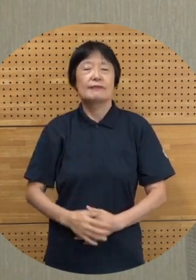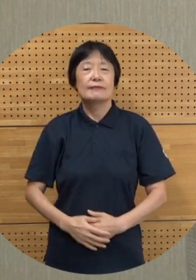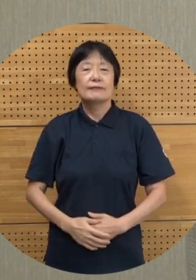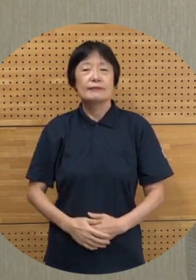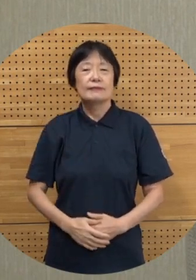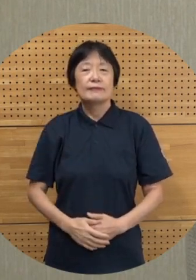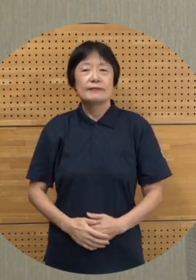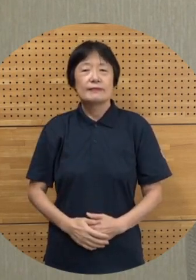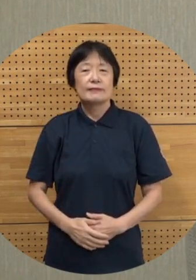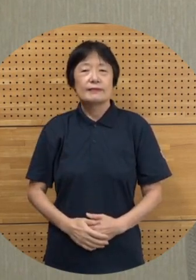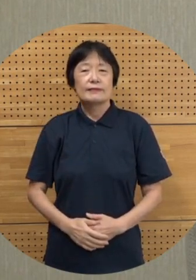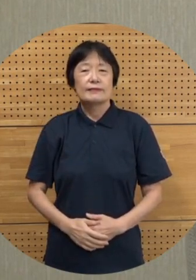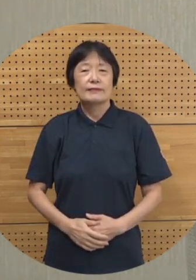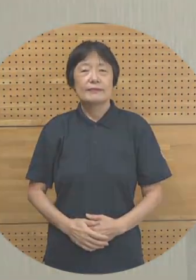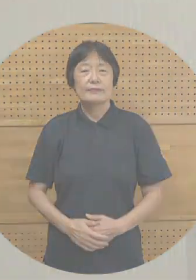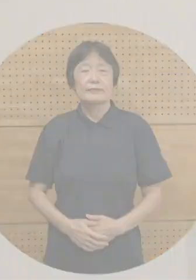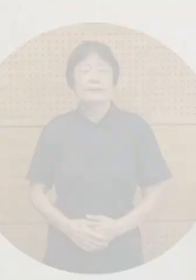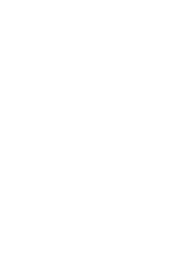思っております。